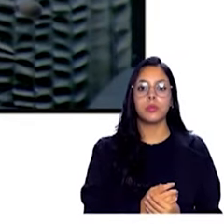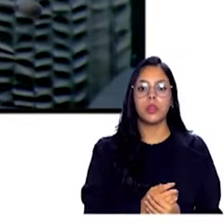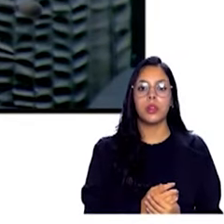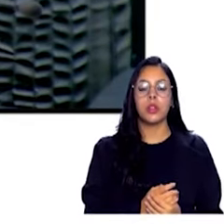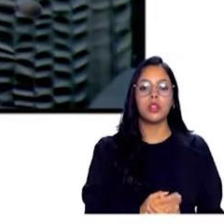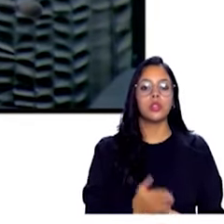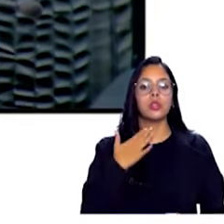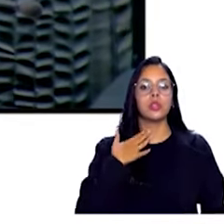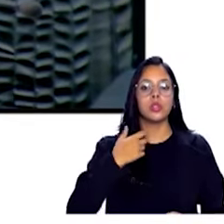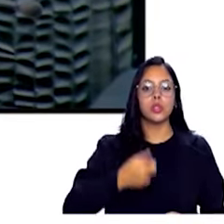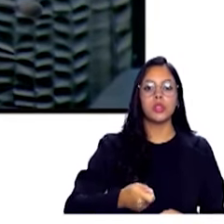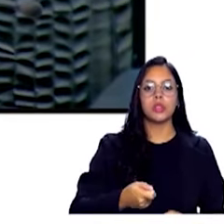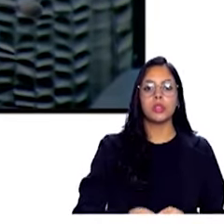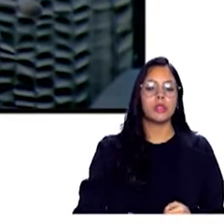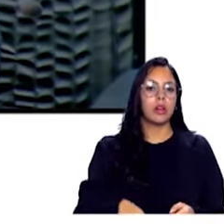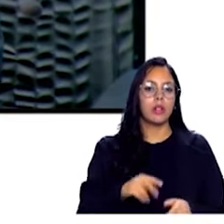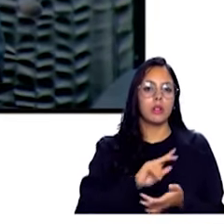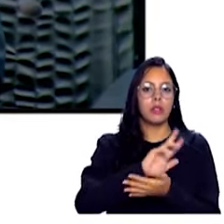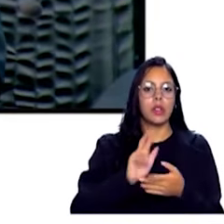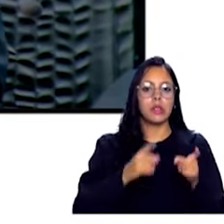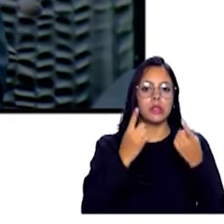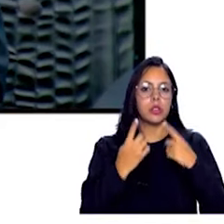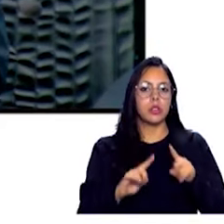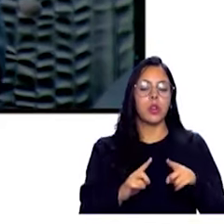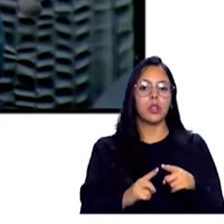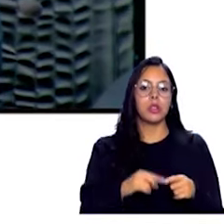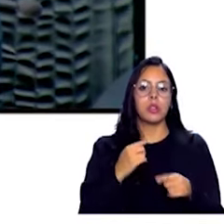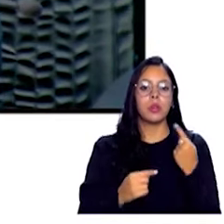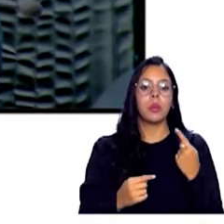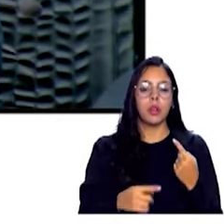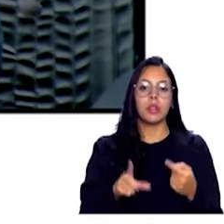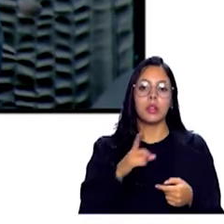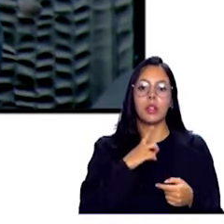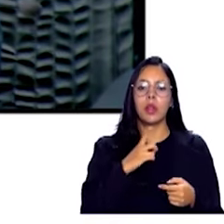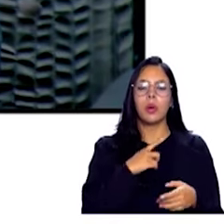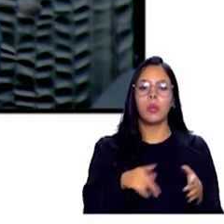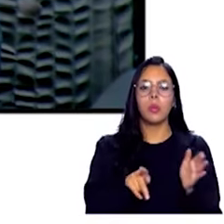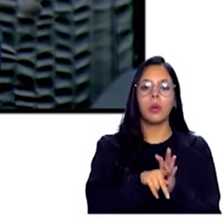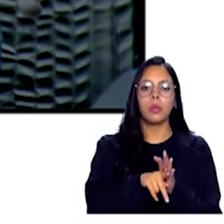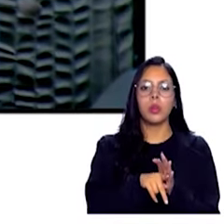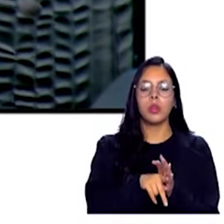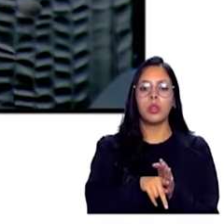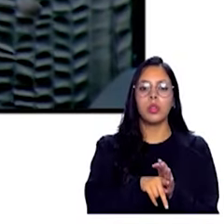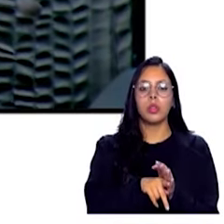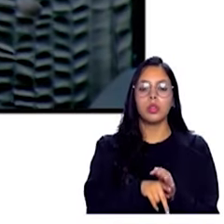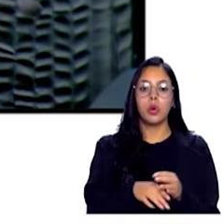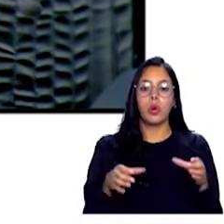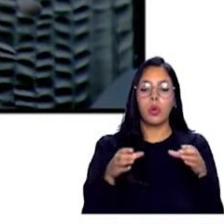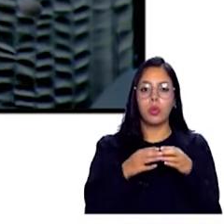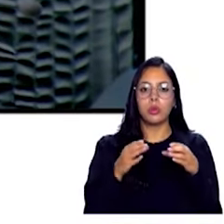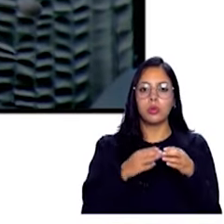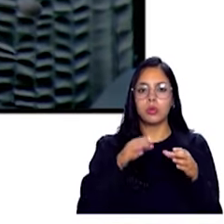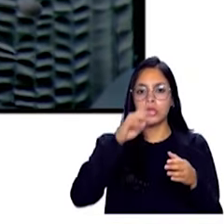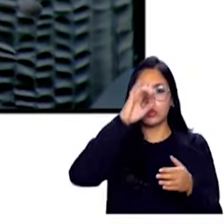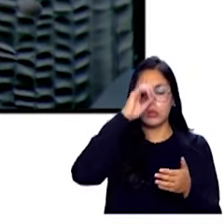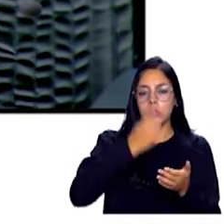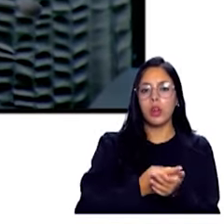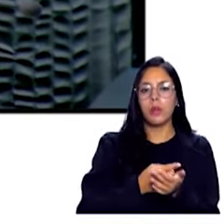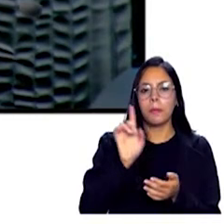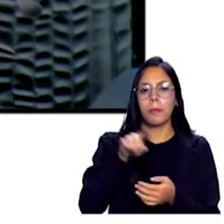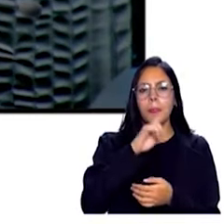à la Solution dégagée par la cour de cassation alors comme rébellion est un terme qui est un peu